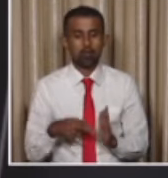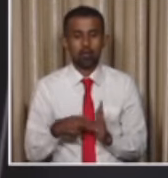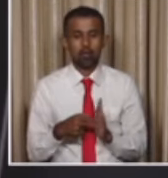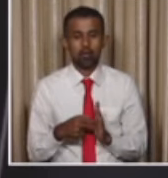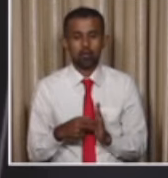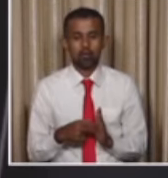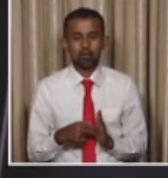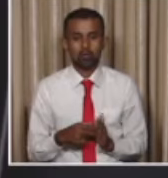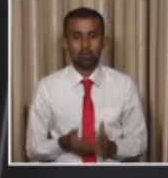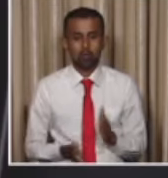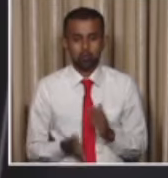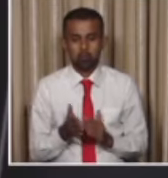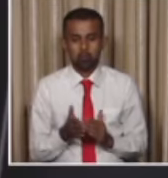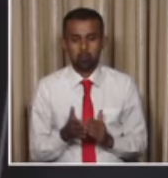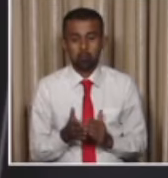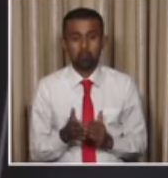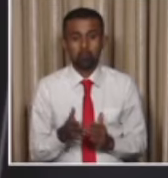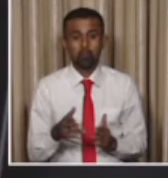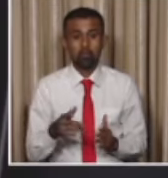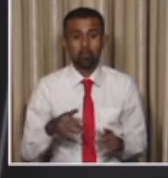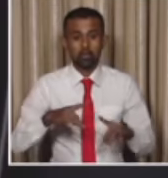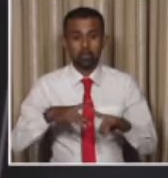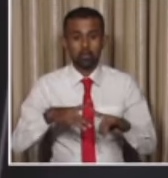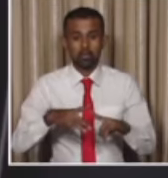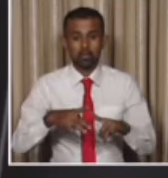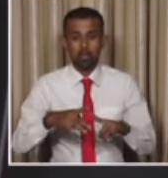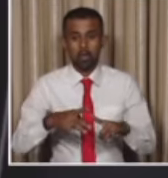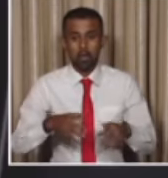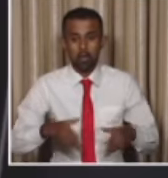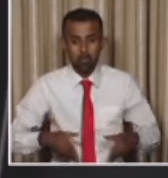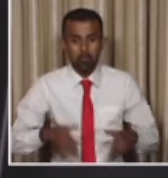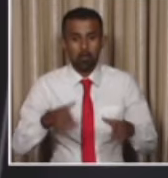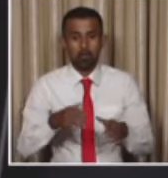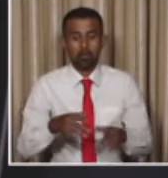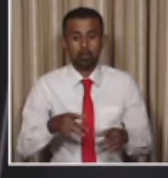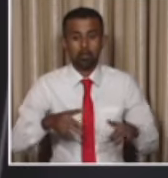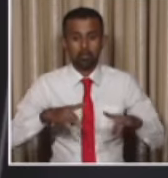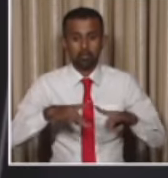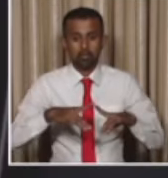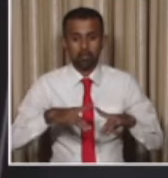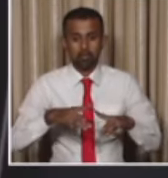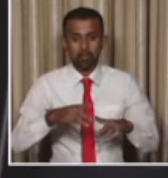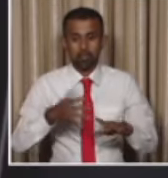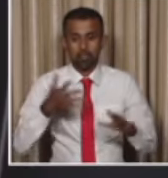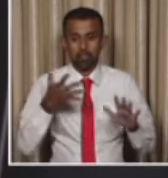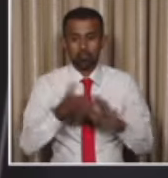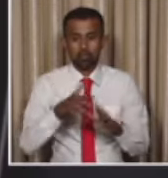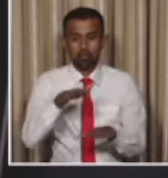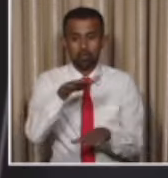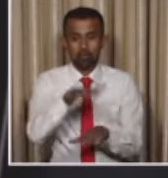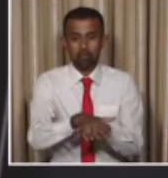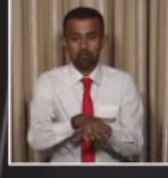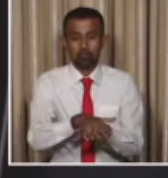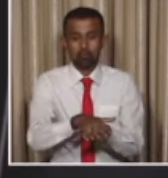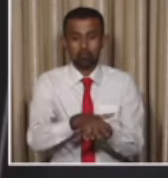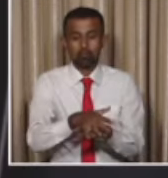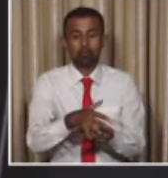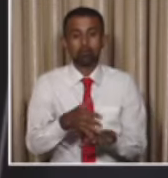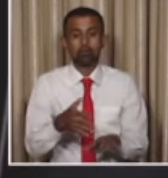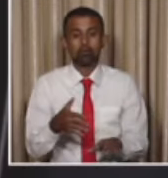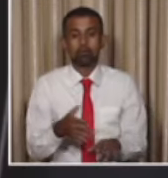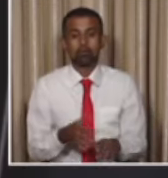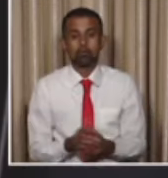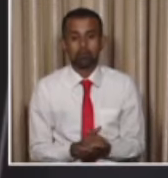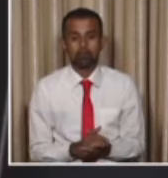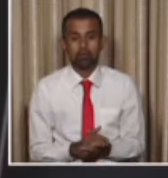තාම ගමන් කරන්නේ පිහිතල අතුරුපු මාවතක. මේකේ පිහිය කකුල වැරදියට තිබ්බොත් කකුල් ඉතුරු වෙන්නේ.